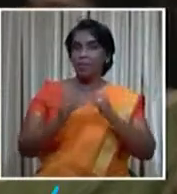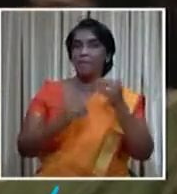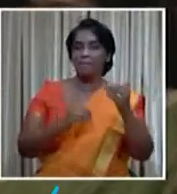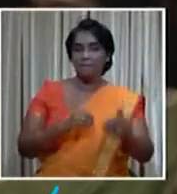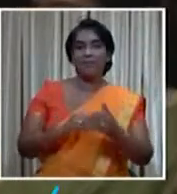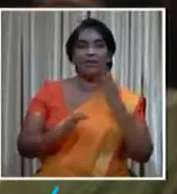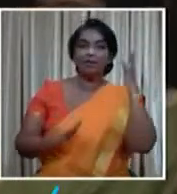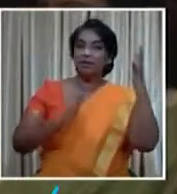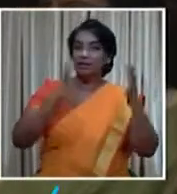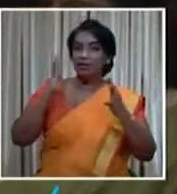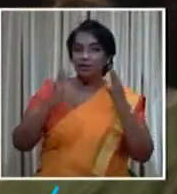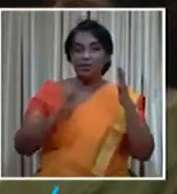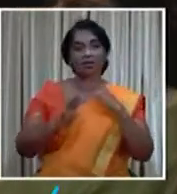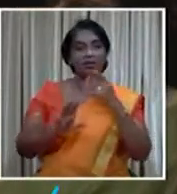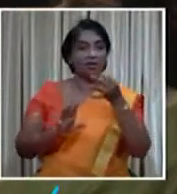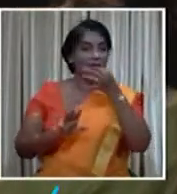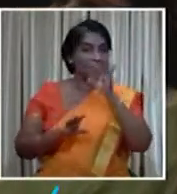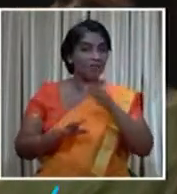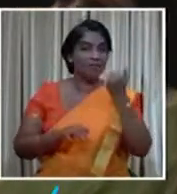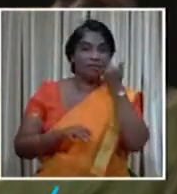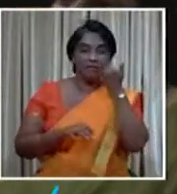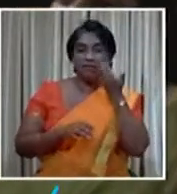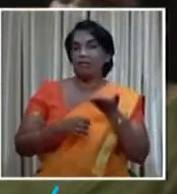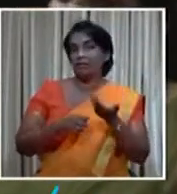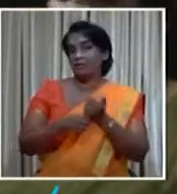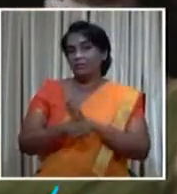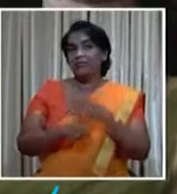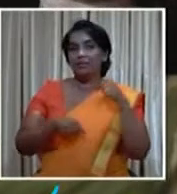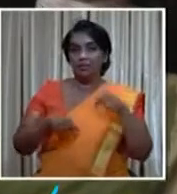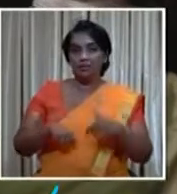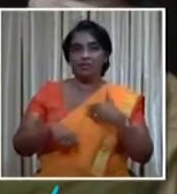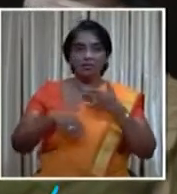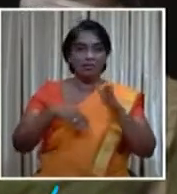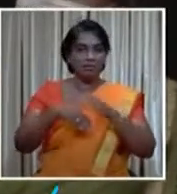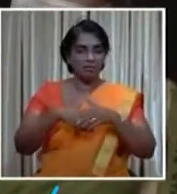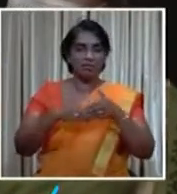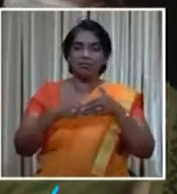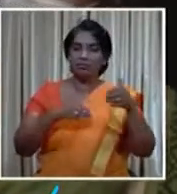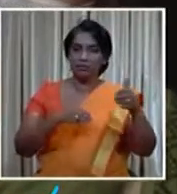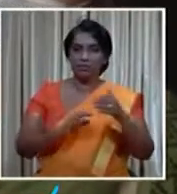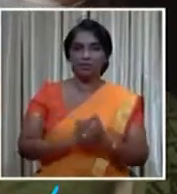ගෝලීය වසංගතයට අප අද මුහුණ දී සිටිමු.